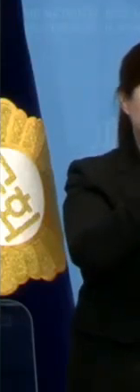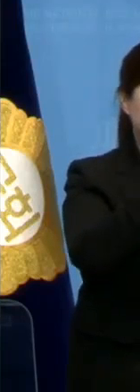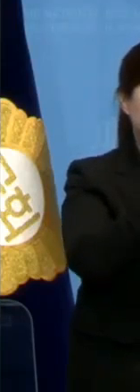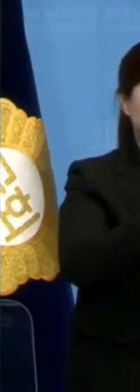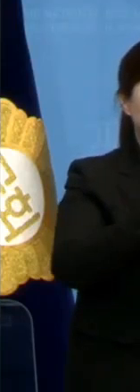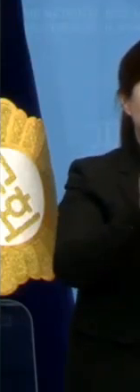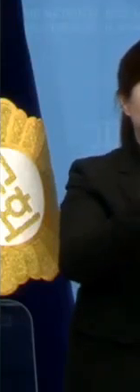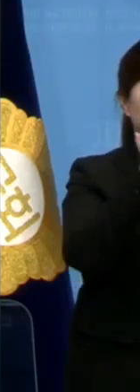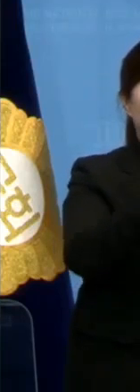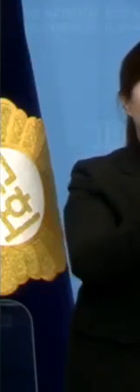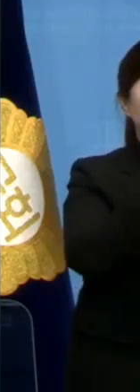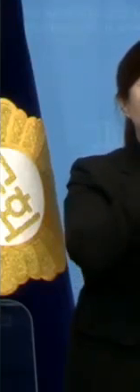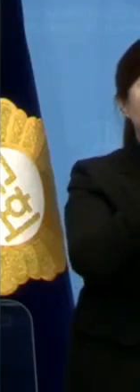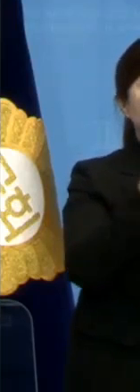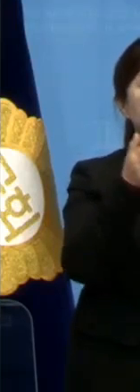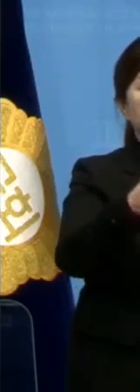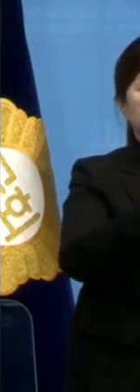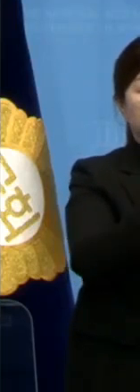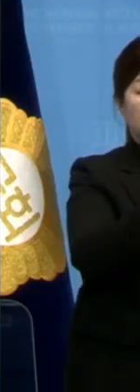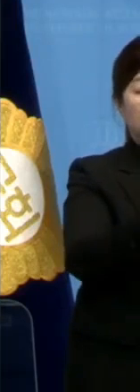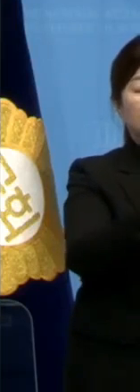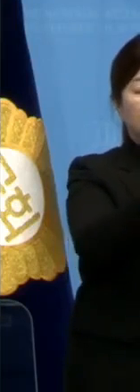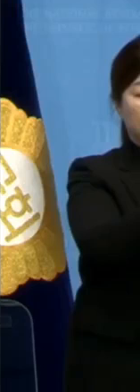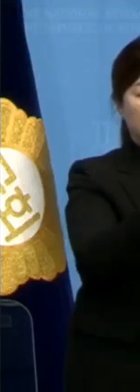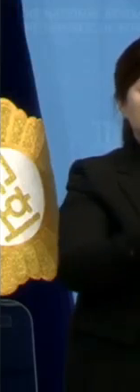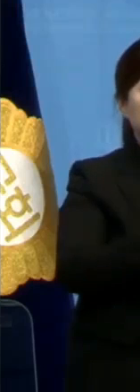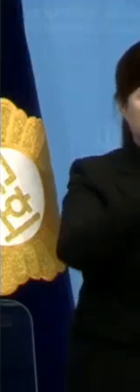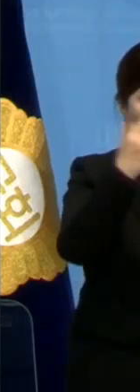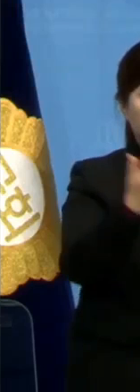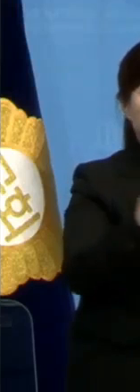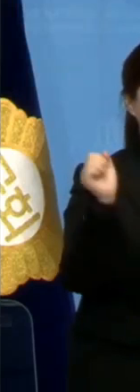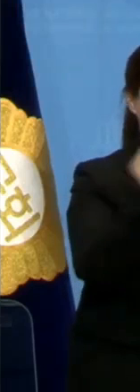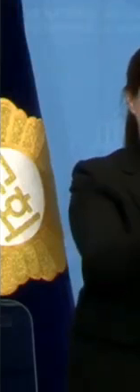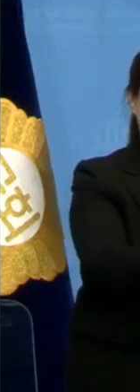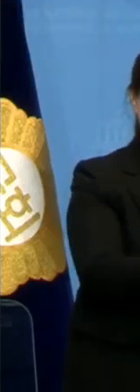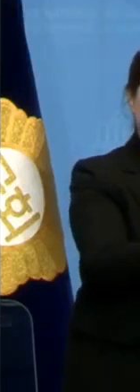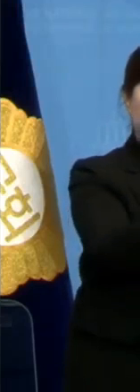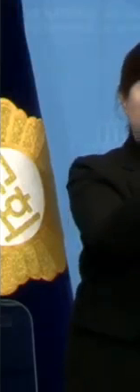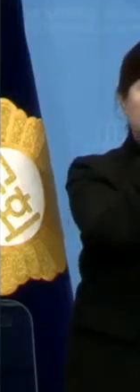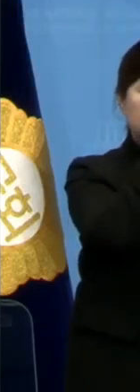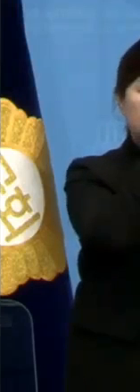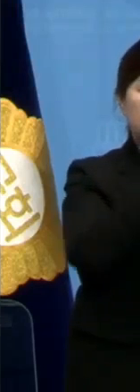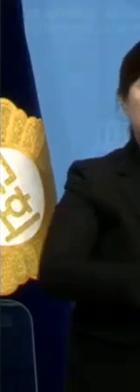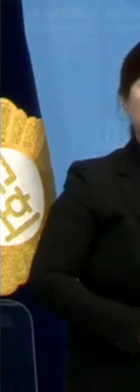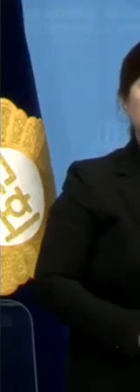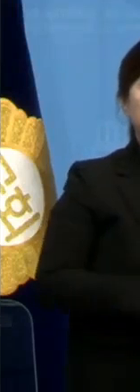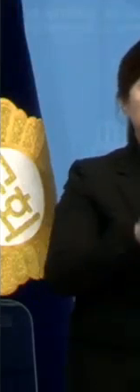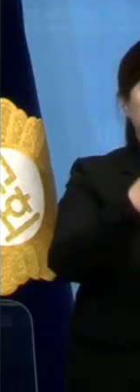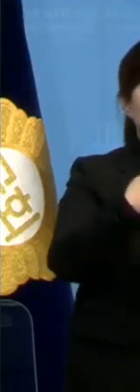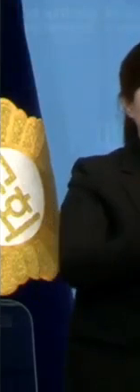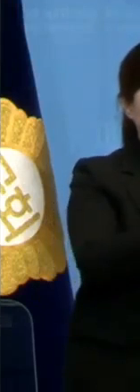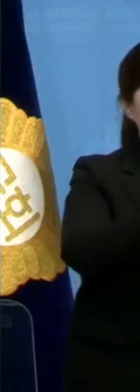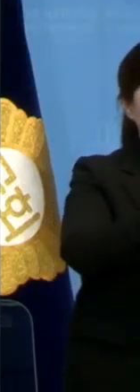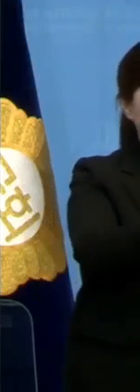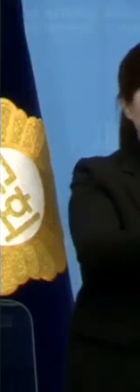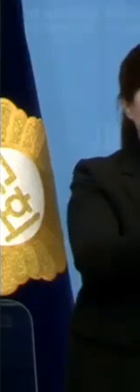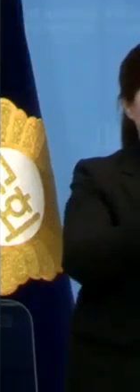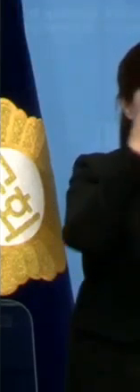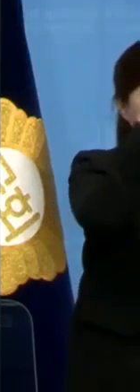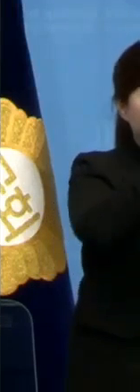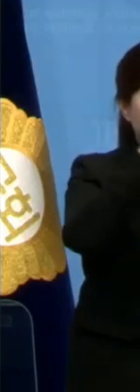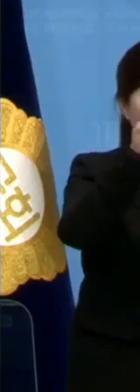요양 전문 기관 등에서 대규모 집단 발병 사태가 많이 발생을 했는데요. 그 이후에 관리 상태가